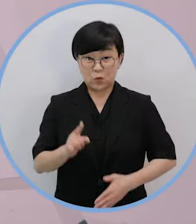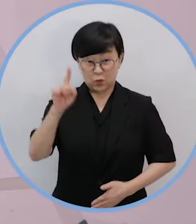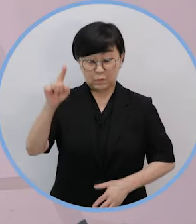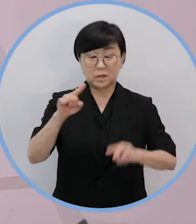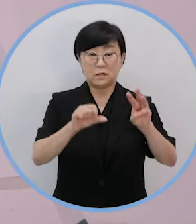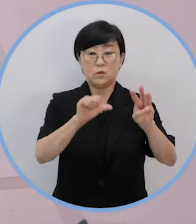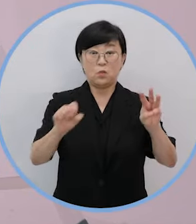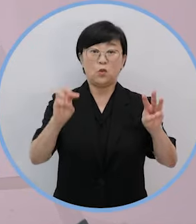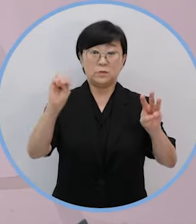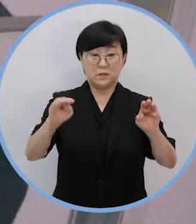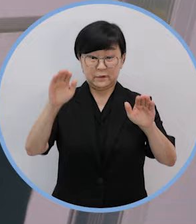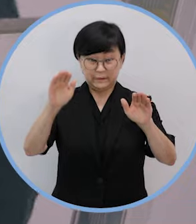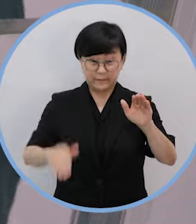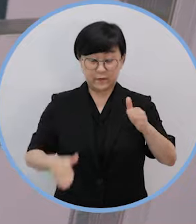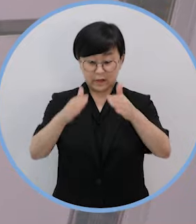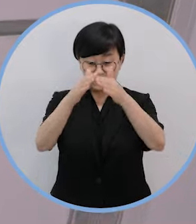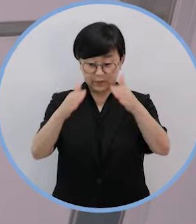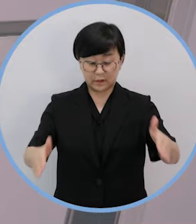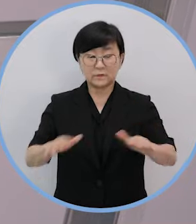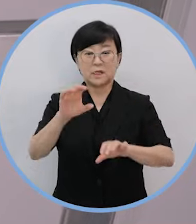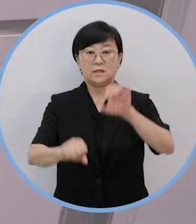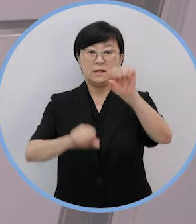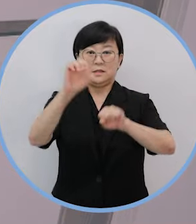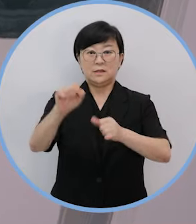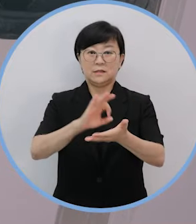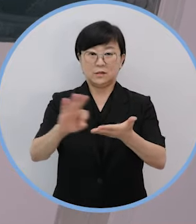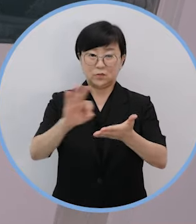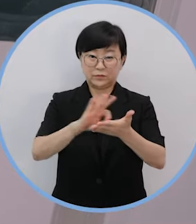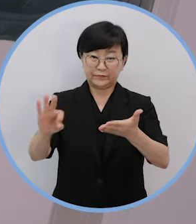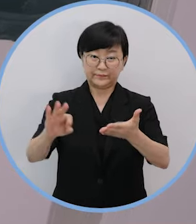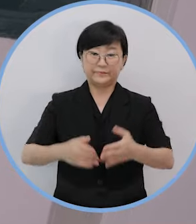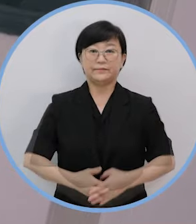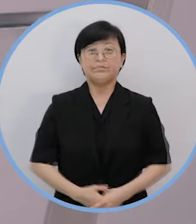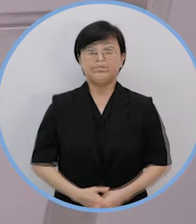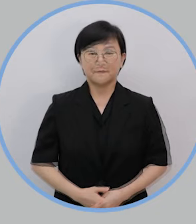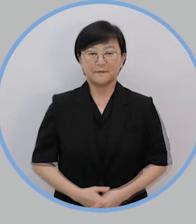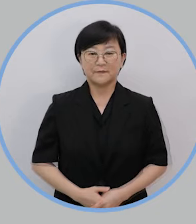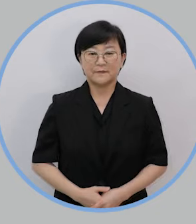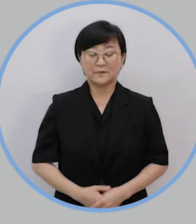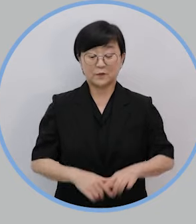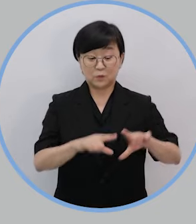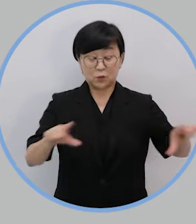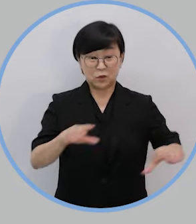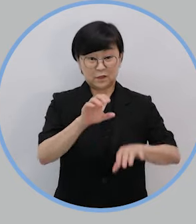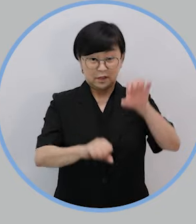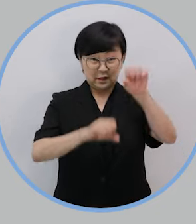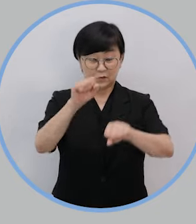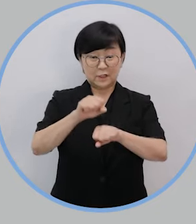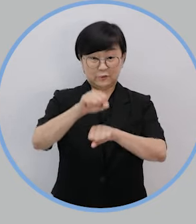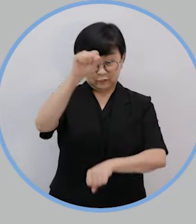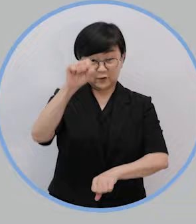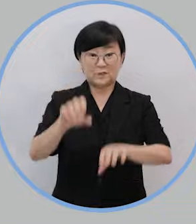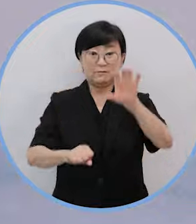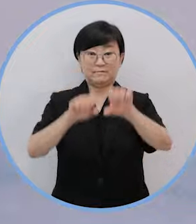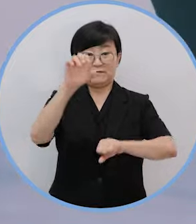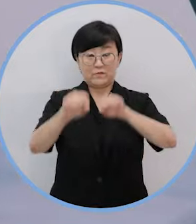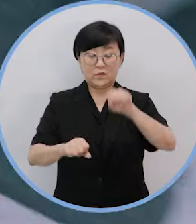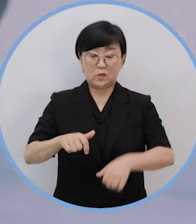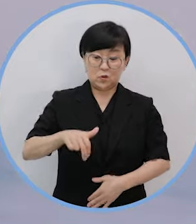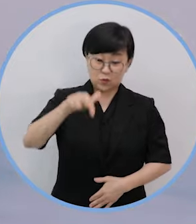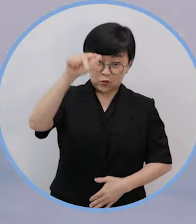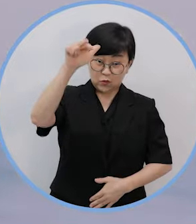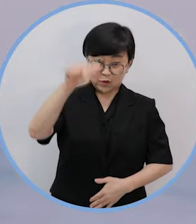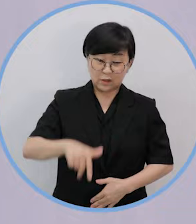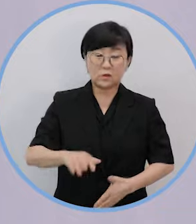작업 시 최대 높이가 3.5m 이하인 발붙임 사다리를 이용해주세요. 보통 사다리와 신축형 사다리는